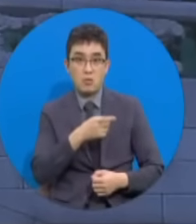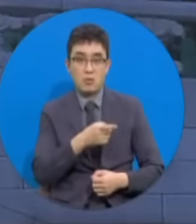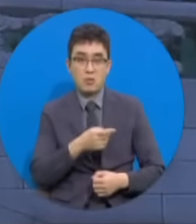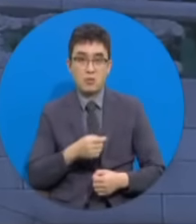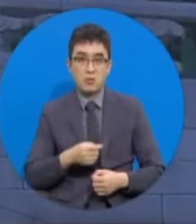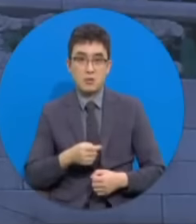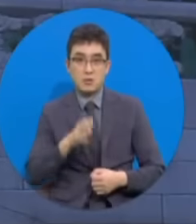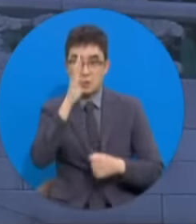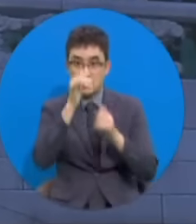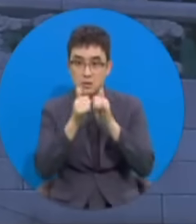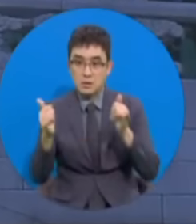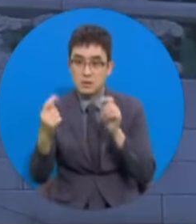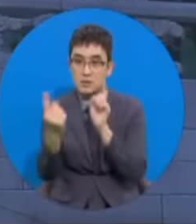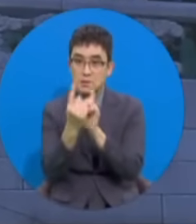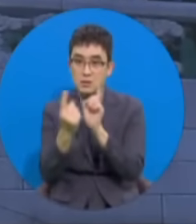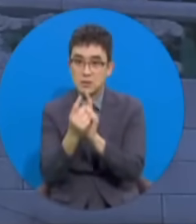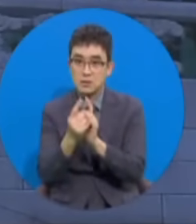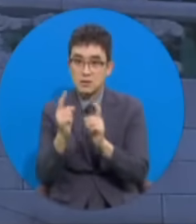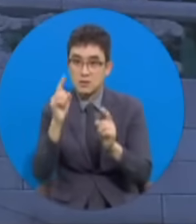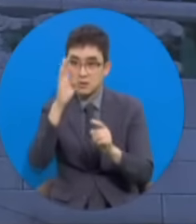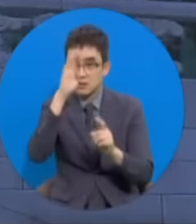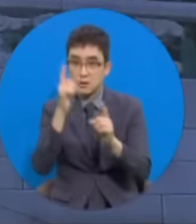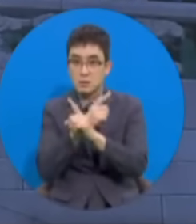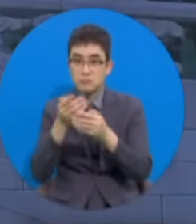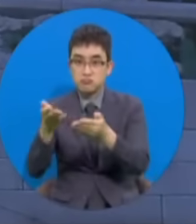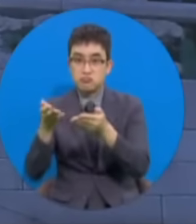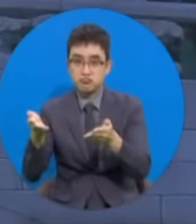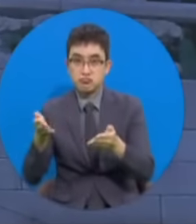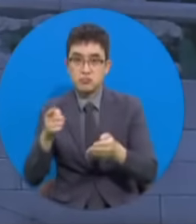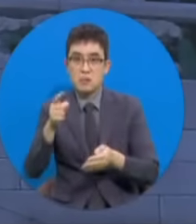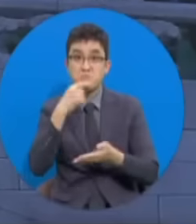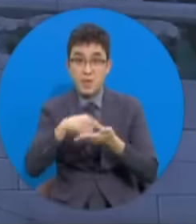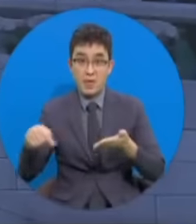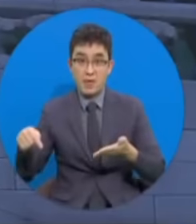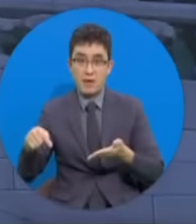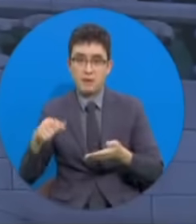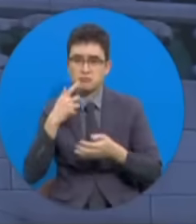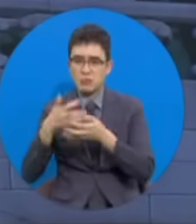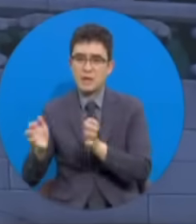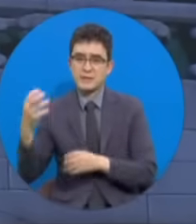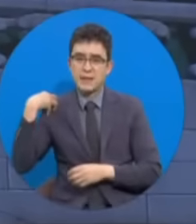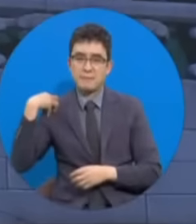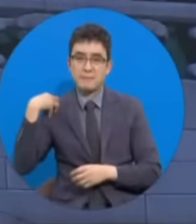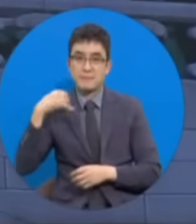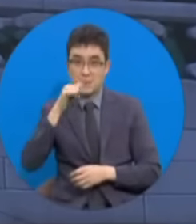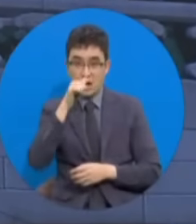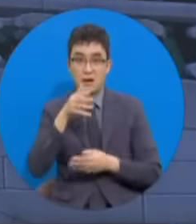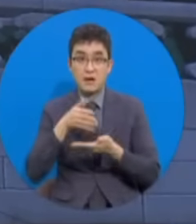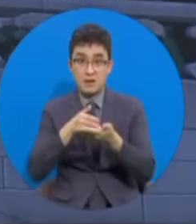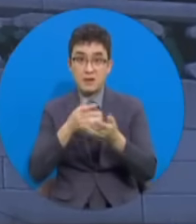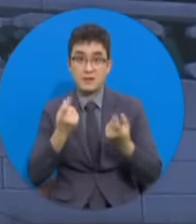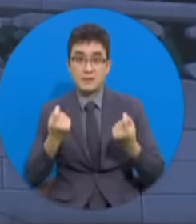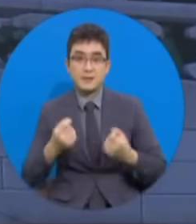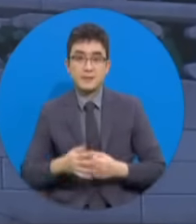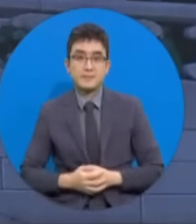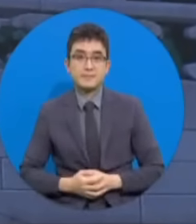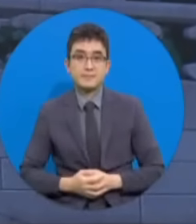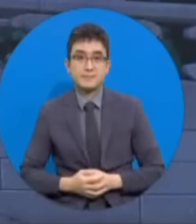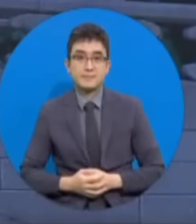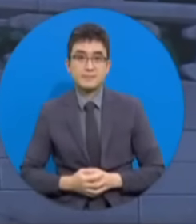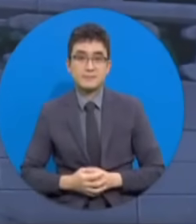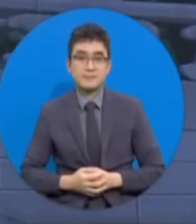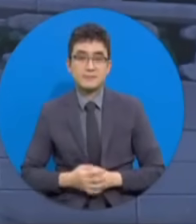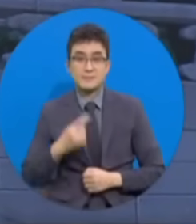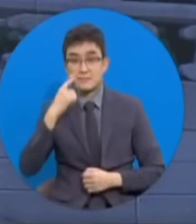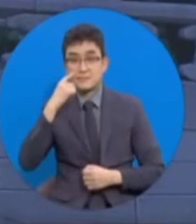받았던 수많은 환자들의 피해에 대해서도 민주당은 책임이 있다라는 김병민 최고의 의견이었습니다. 뜨거운 소식 함께하고